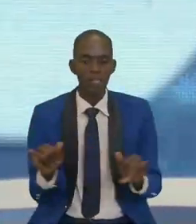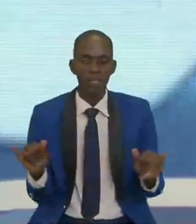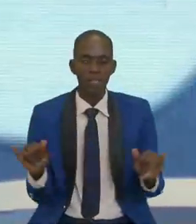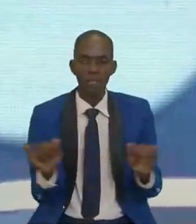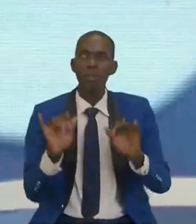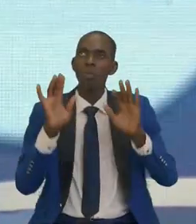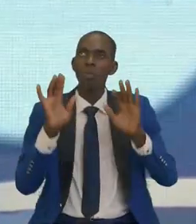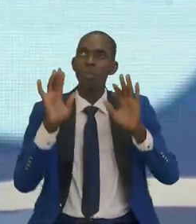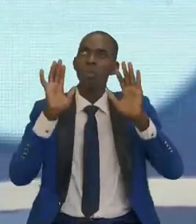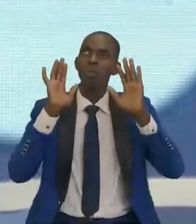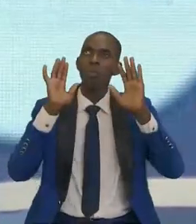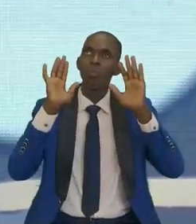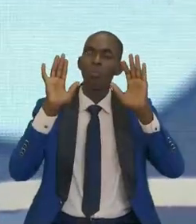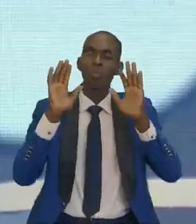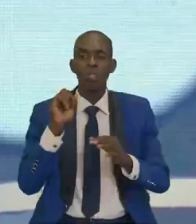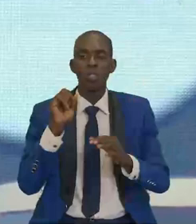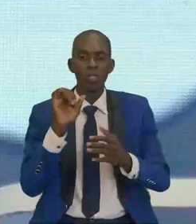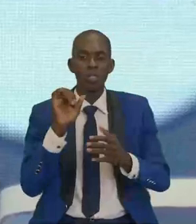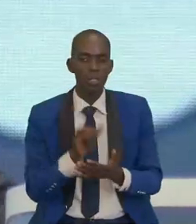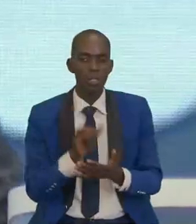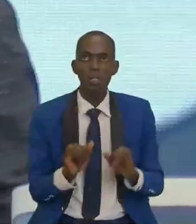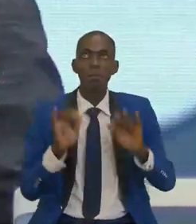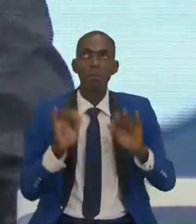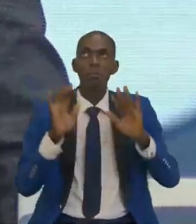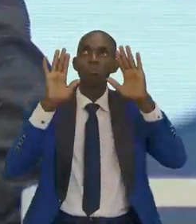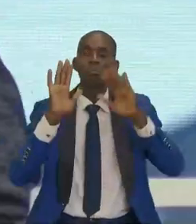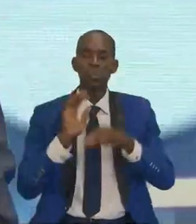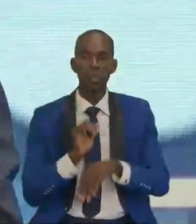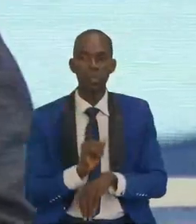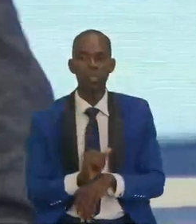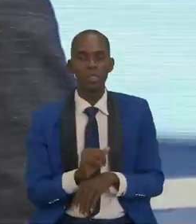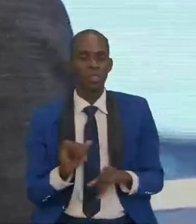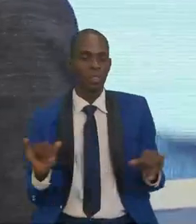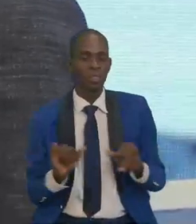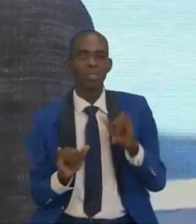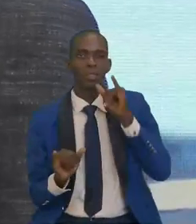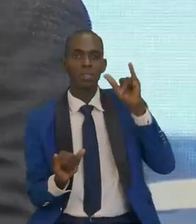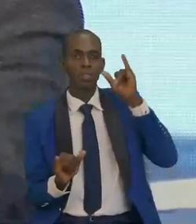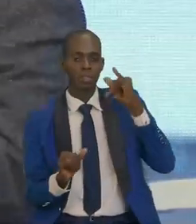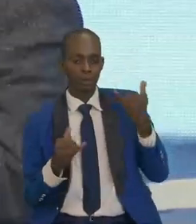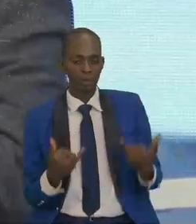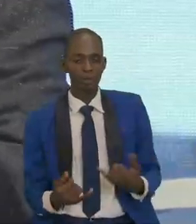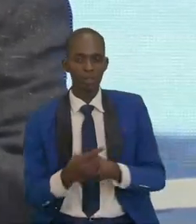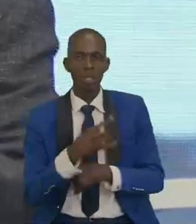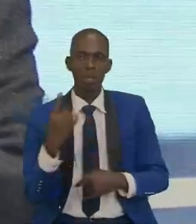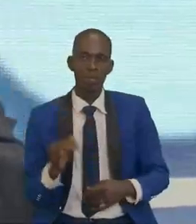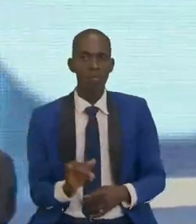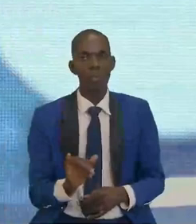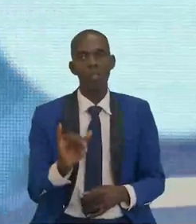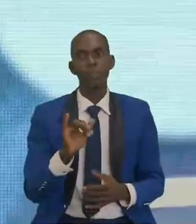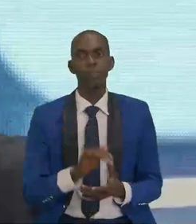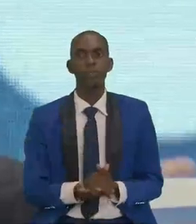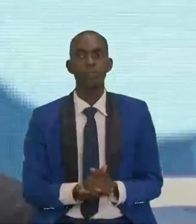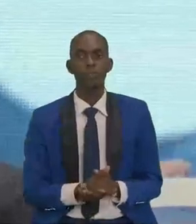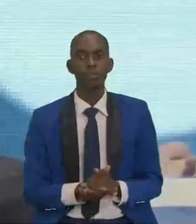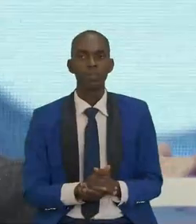cette même délivrance, ces mêmes signes et prodiges, ces mêmes miracles,